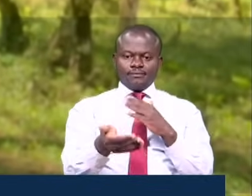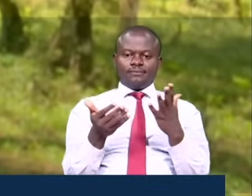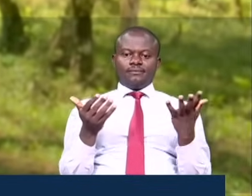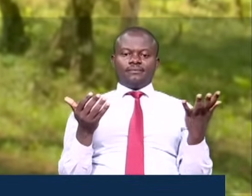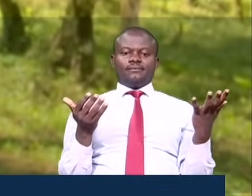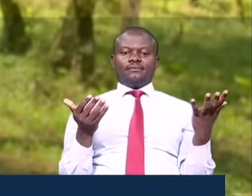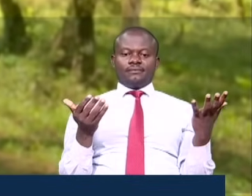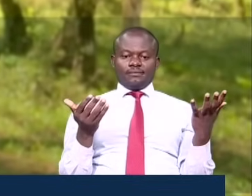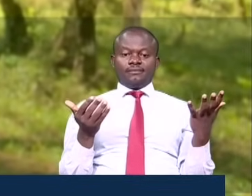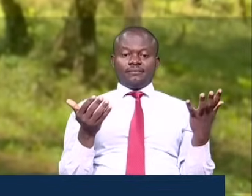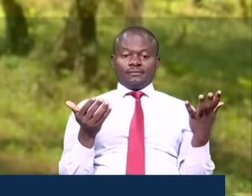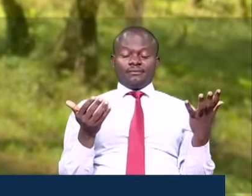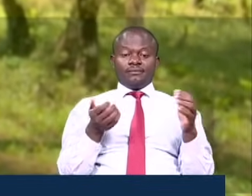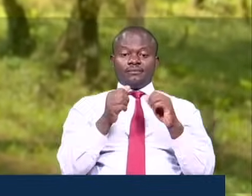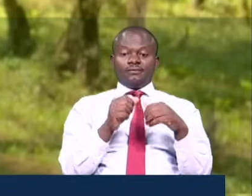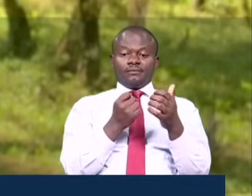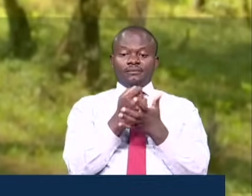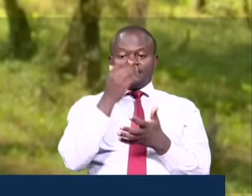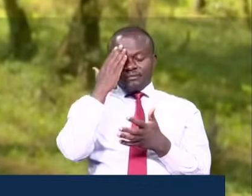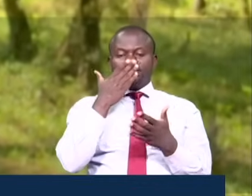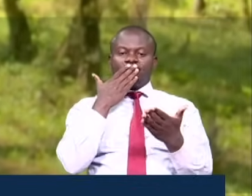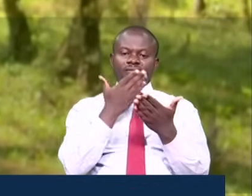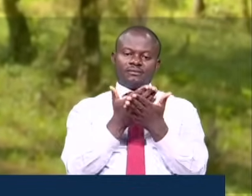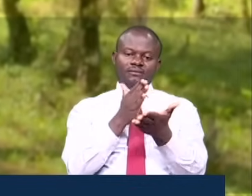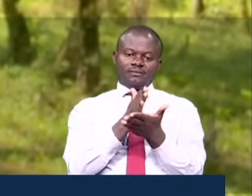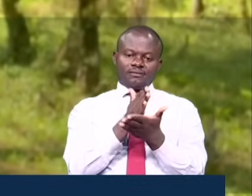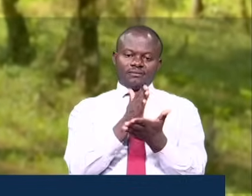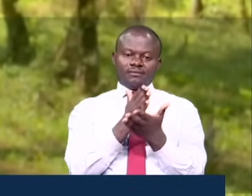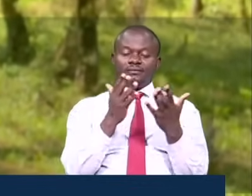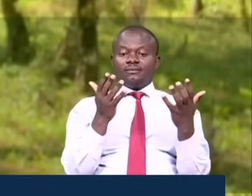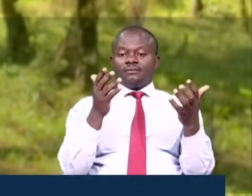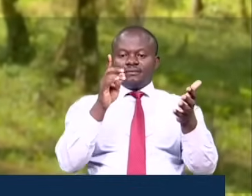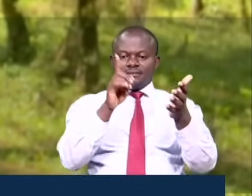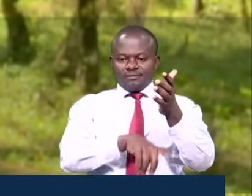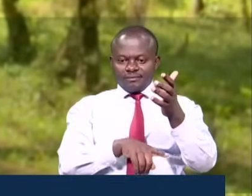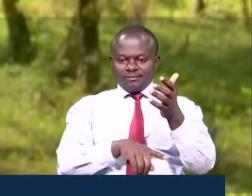bikaba byanatuma tumenya neza mu by'ukuri